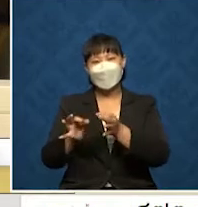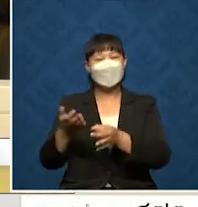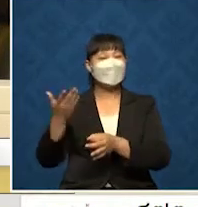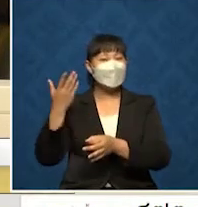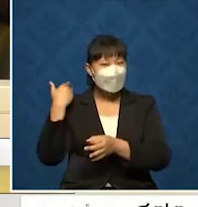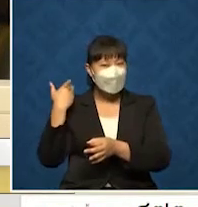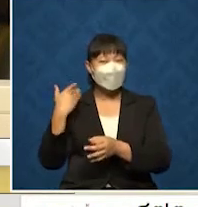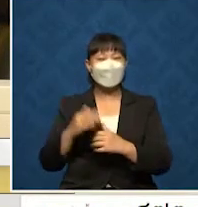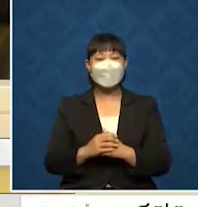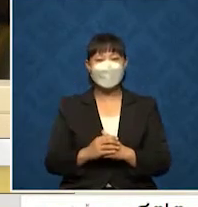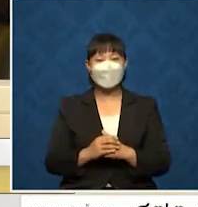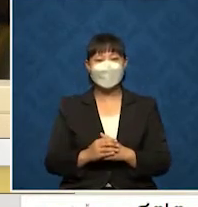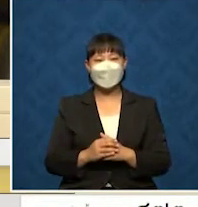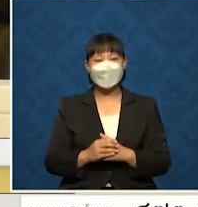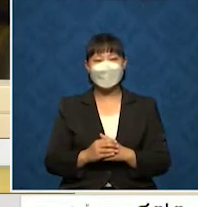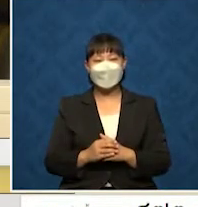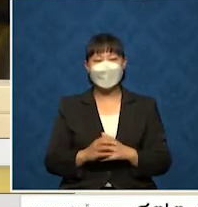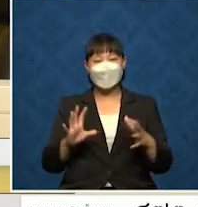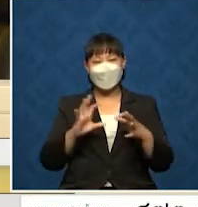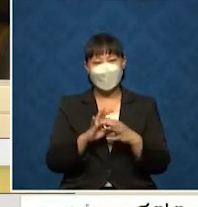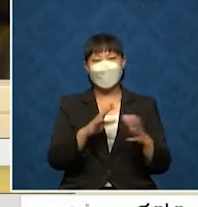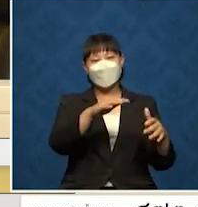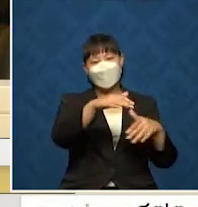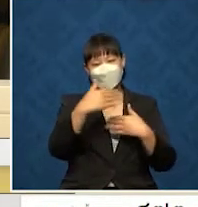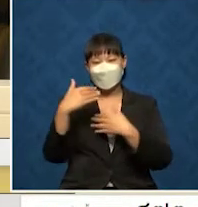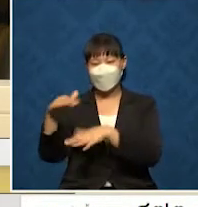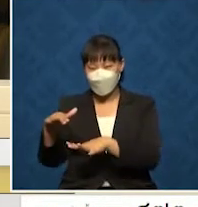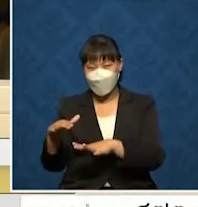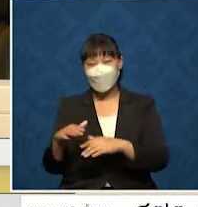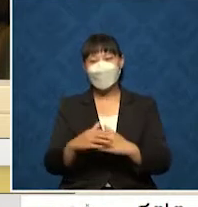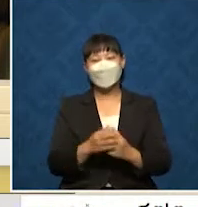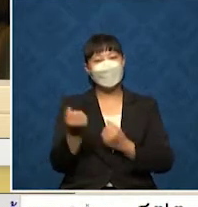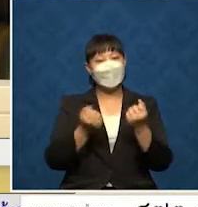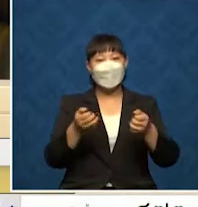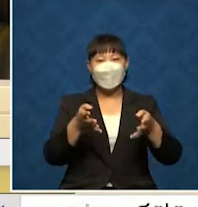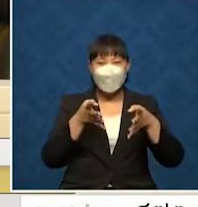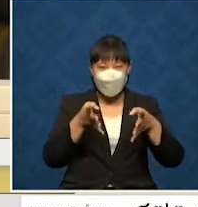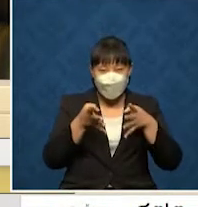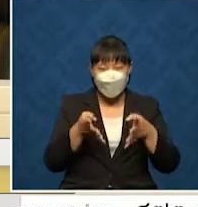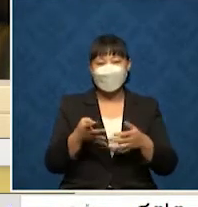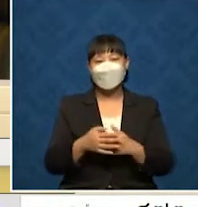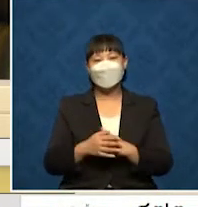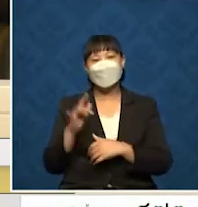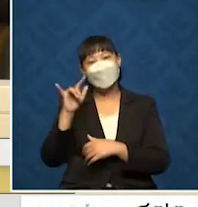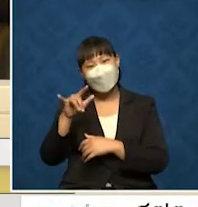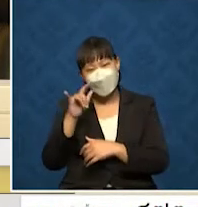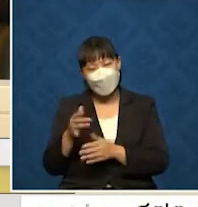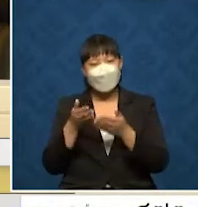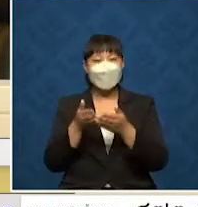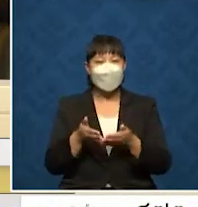ครู่นี้เรามีเรื่องของการขนส่งทั้งทางบกทางน้ำทางอากาศสิ่งต่างๆเหล่